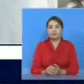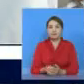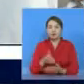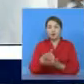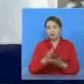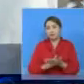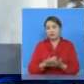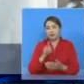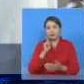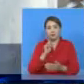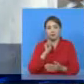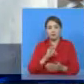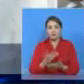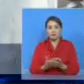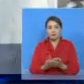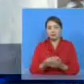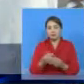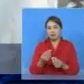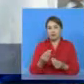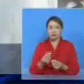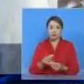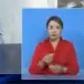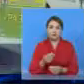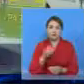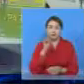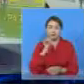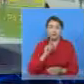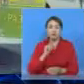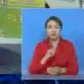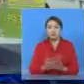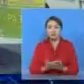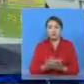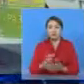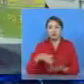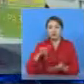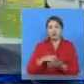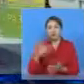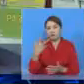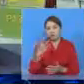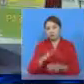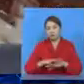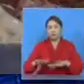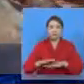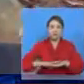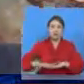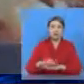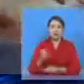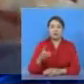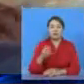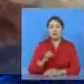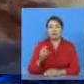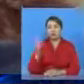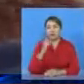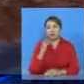булочкалар, олар вообще арзан, қолжетімді бағада. Жәрмеңке қаланың 4 жерінде ұйымдастырылды. Алға, Қарғалы,